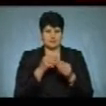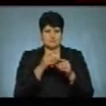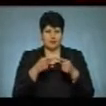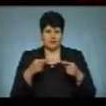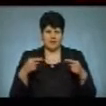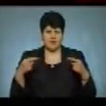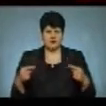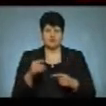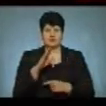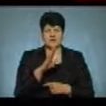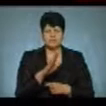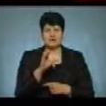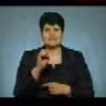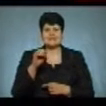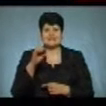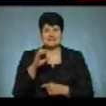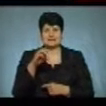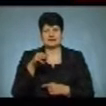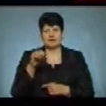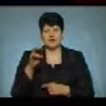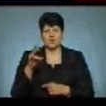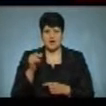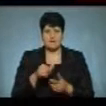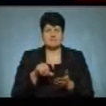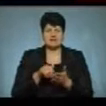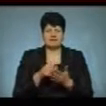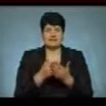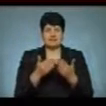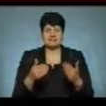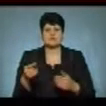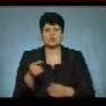церкви Володимира Стернюка, представили на виставці у Тернополі.